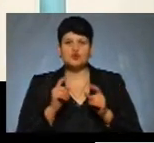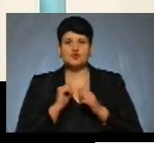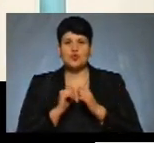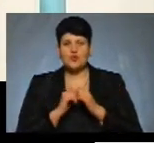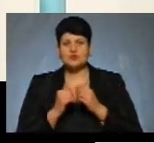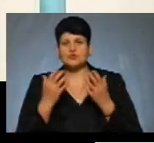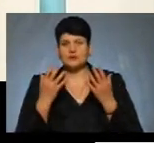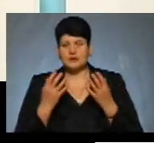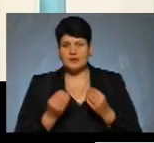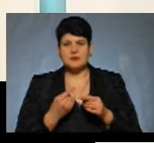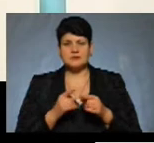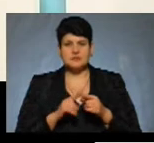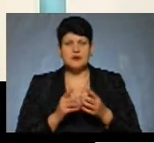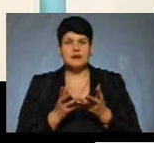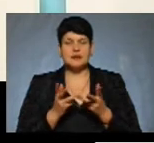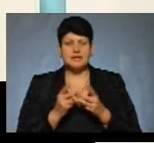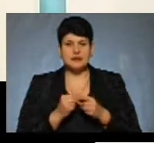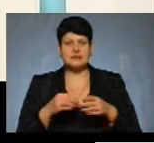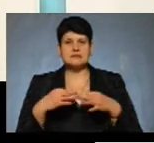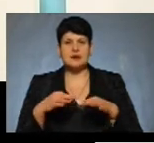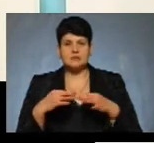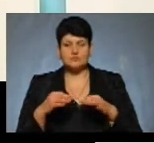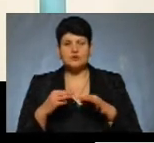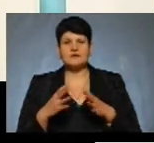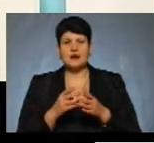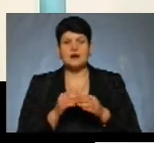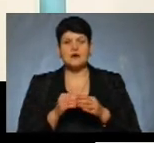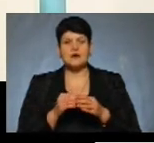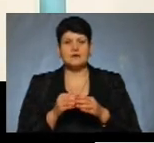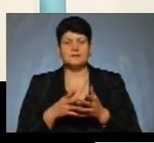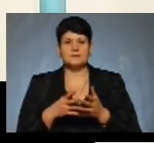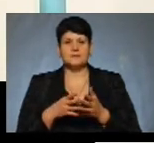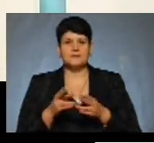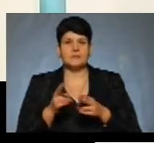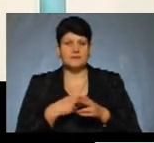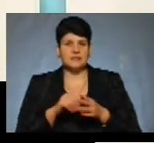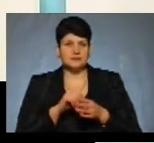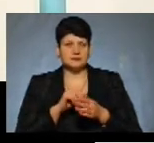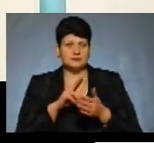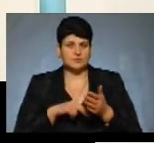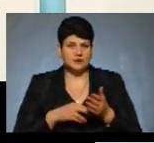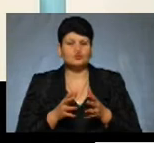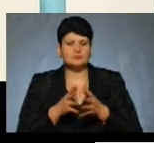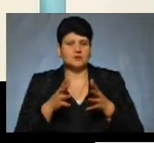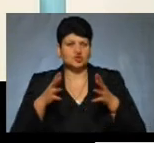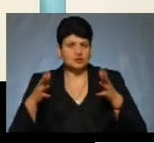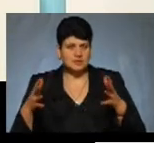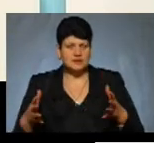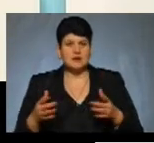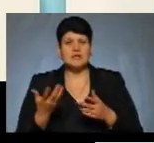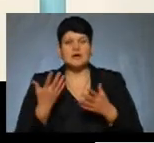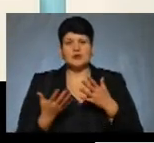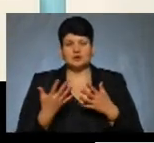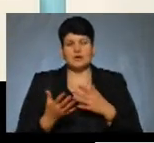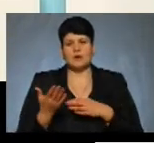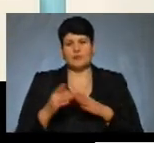цей кількість транспортних засобів, яка розмитнюється на Тернопільській митниці, збільшується. Якщо брати на початках, це